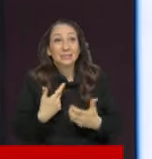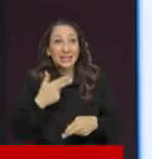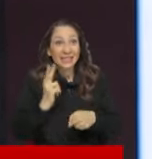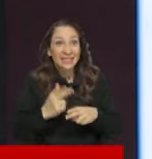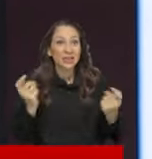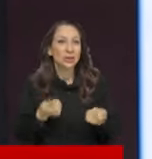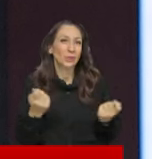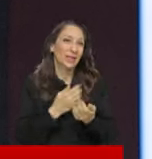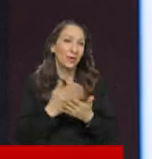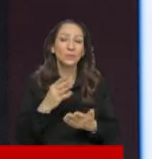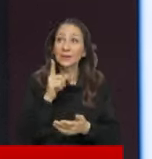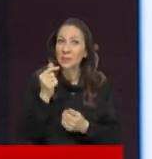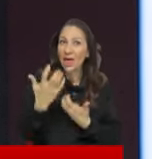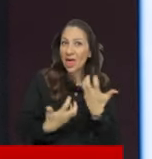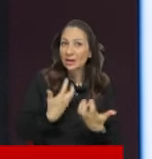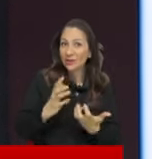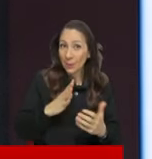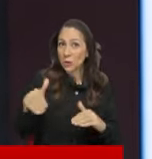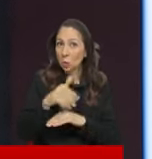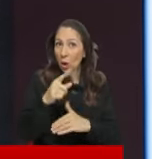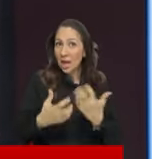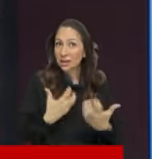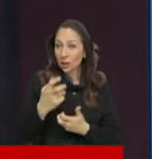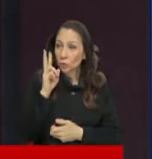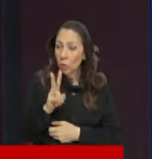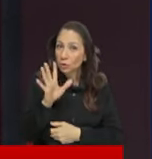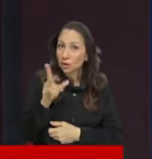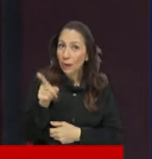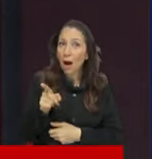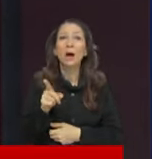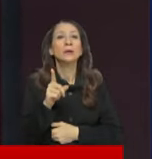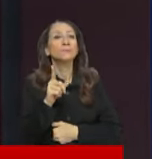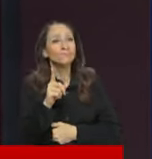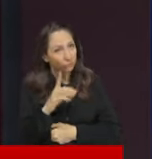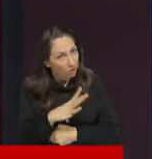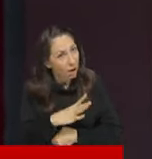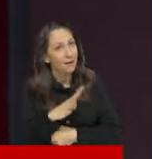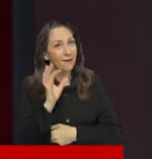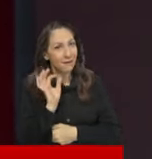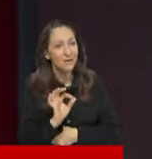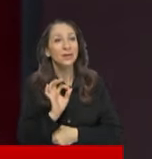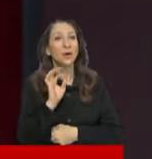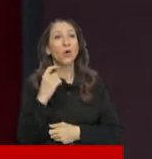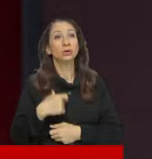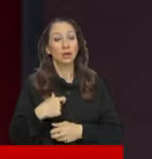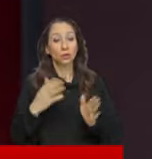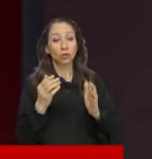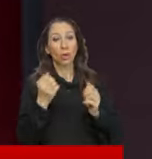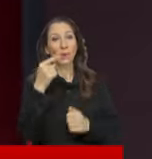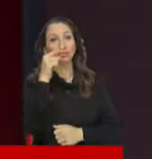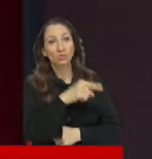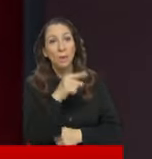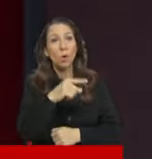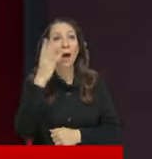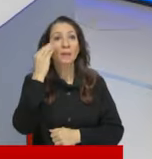hızla çalışmaya devam ediyoruz Sizde bir heyecan var da sokakta o heyecanı görüyor musunuz acaba eee var Şöyle ki özellikle Küçükçekmece